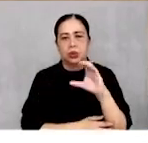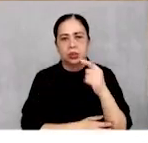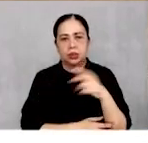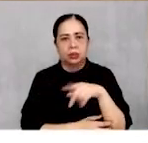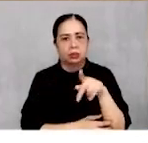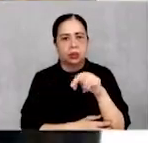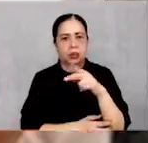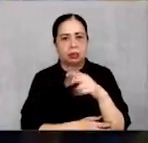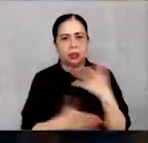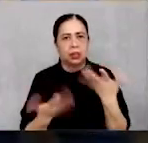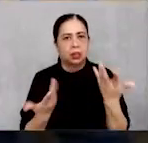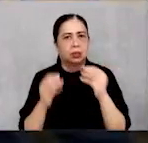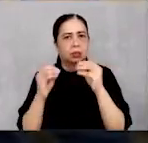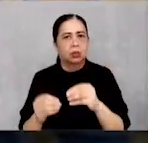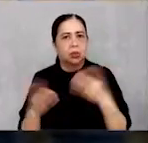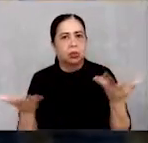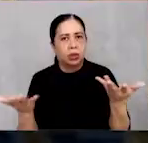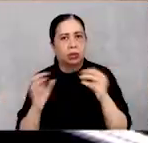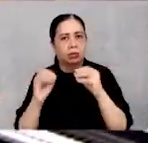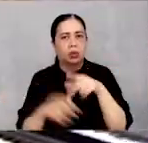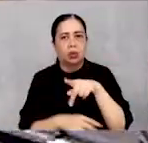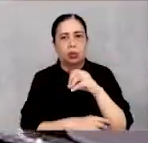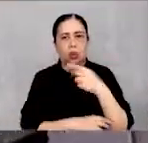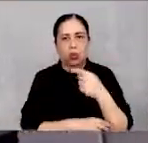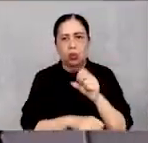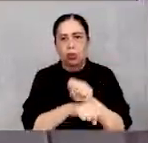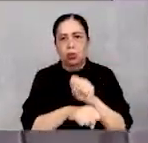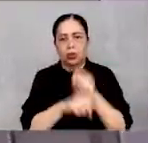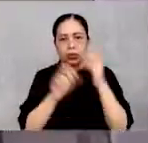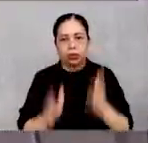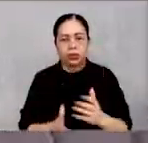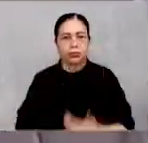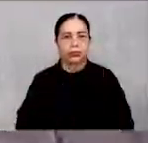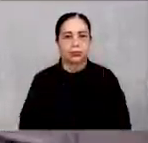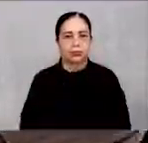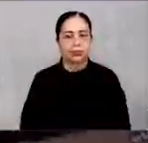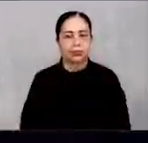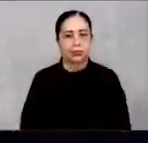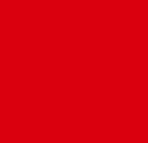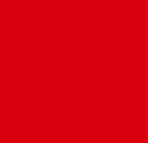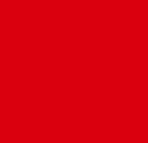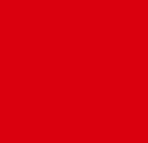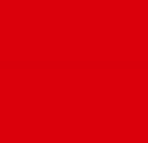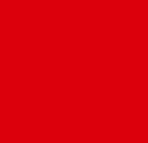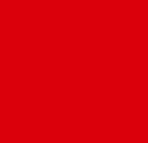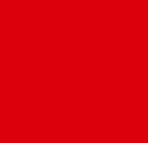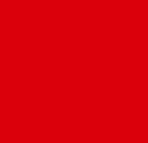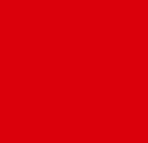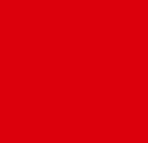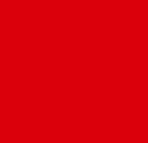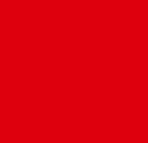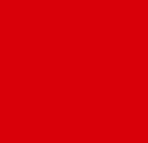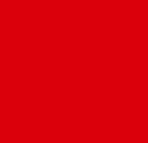na maaaring paglagyan ng mga Pogo worker. Nagbabalita mula sa frontline, Gary De Leon, News 5.